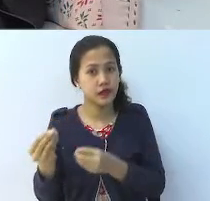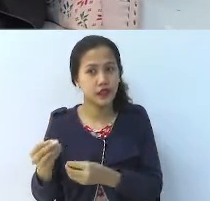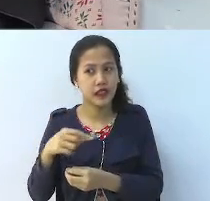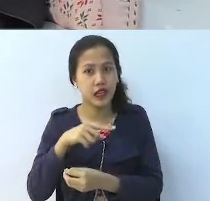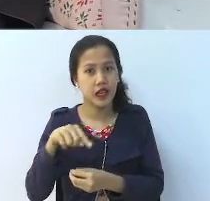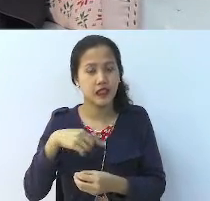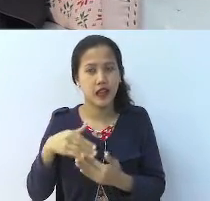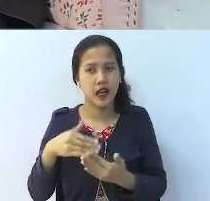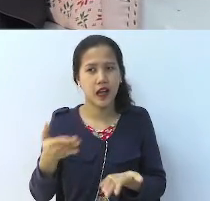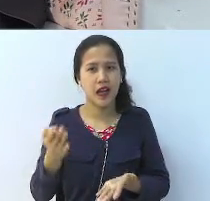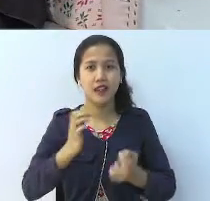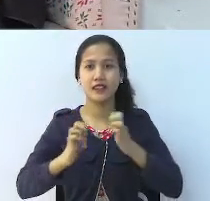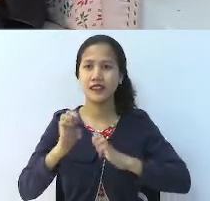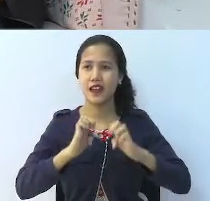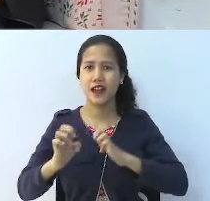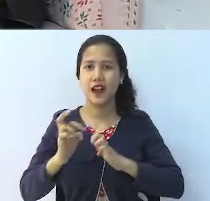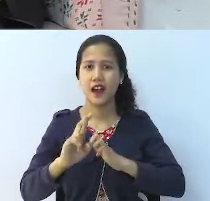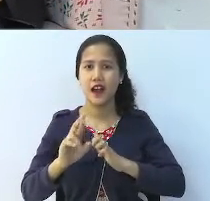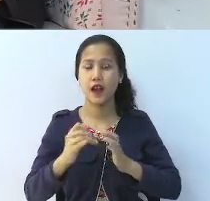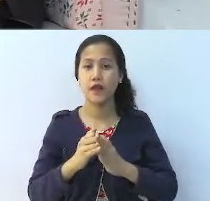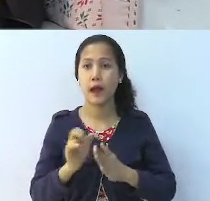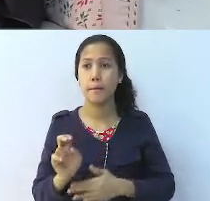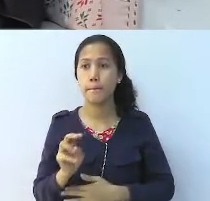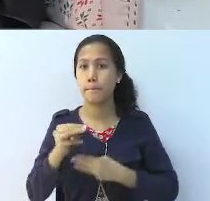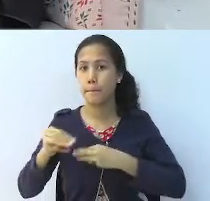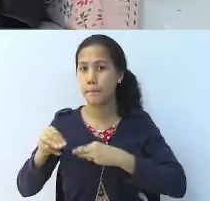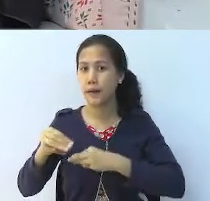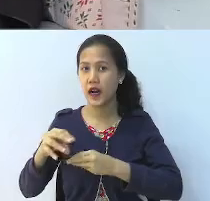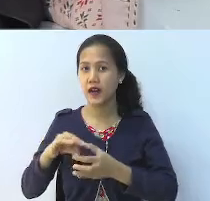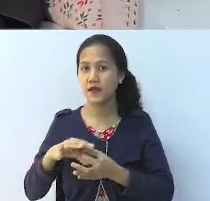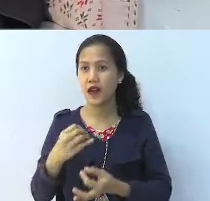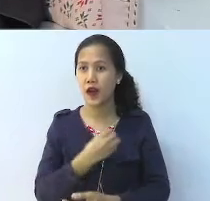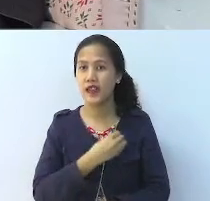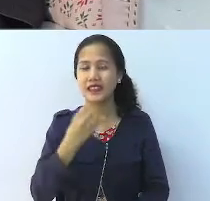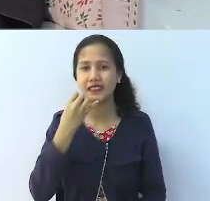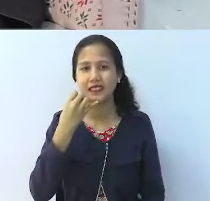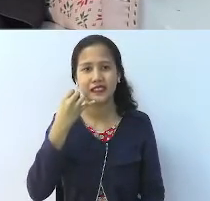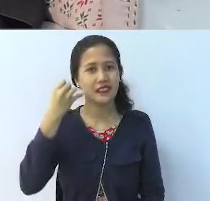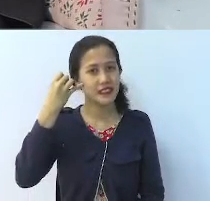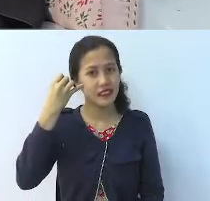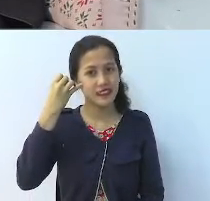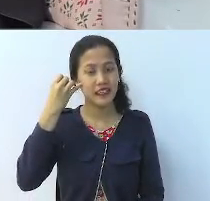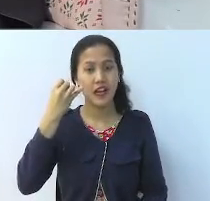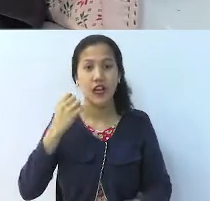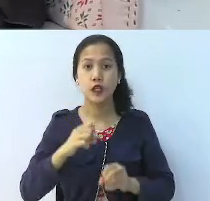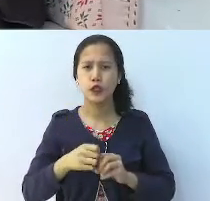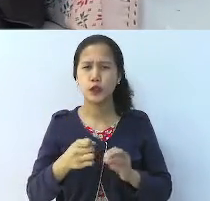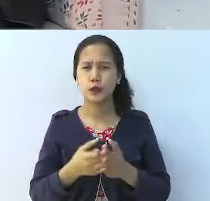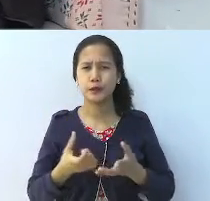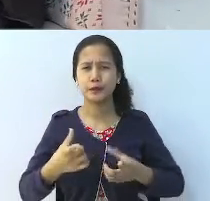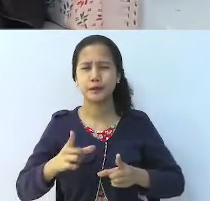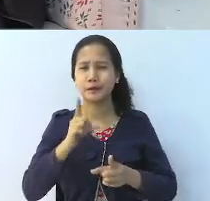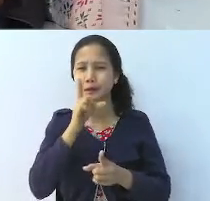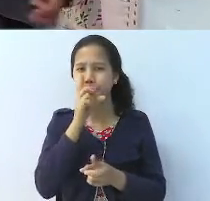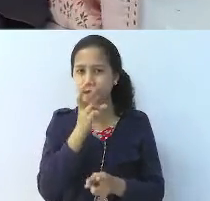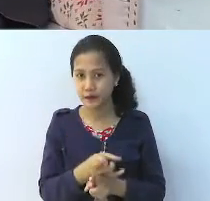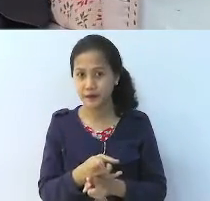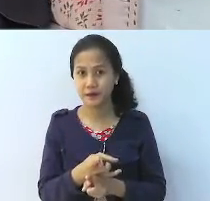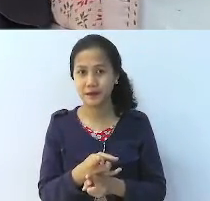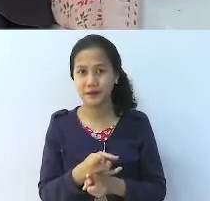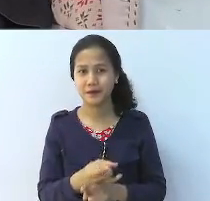Ma'am Leslie yung mga komplikasyon ng TMJ disorder. Kaya again, thank you so much, Ma'am Leslie,